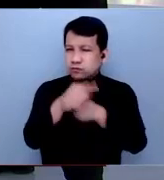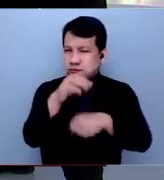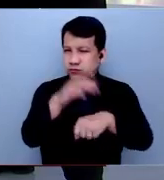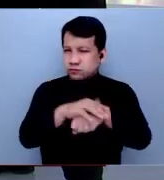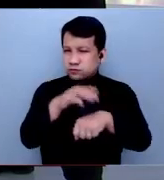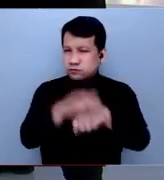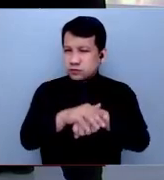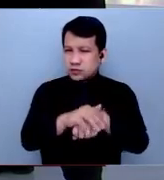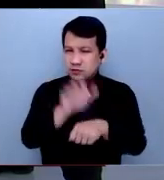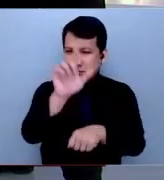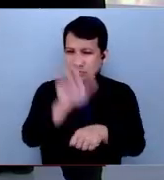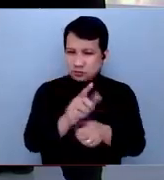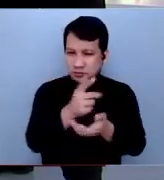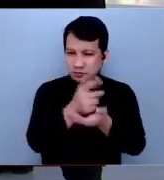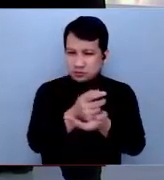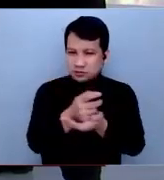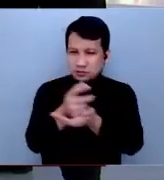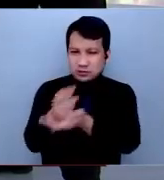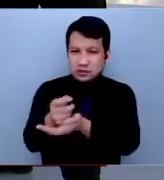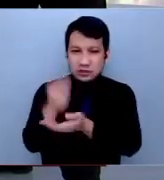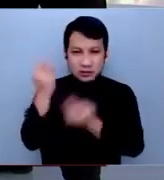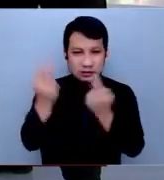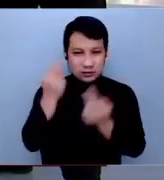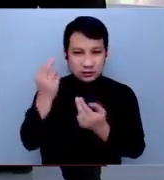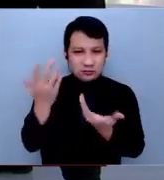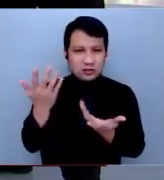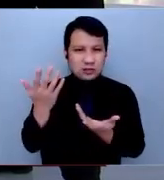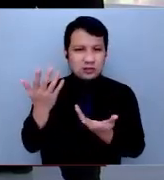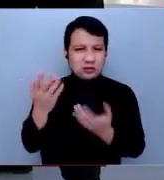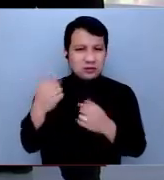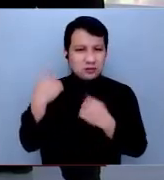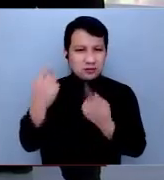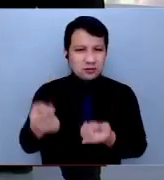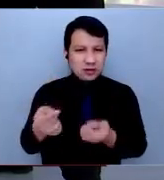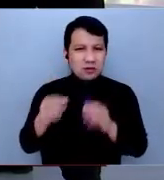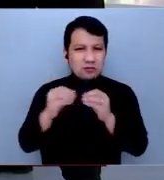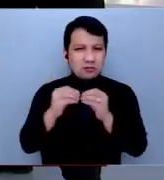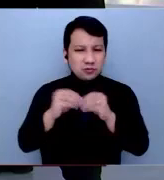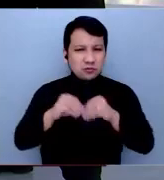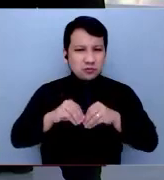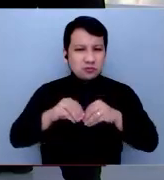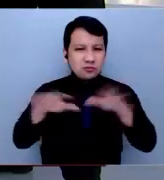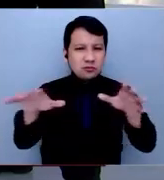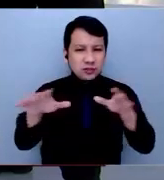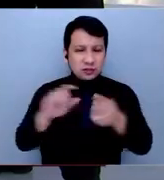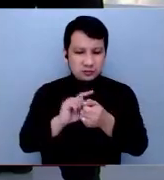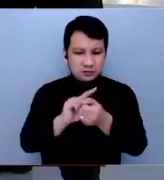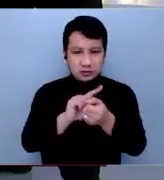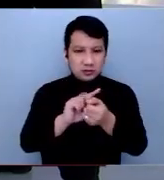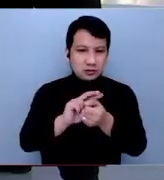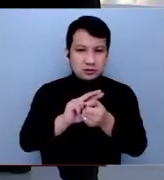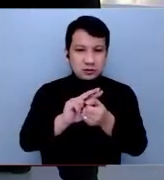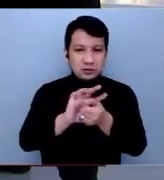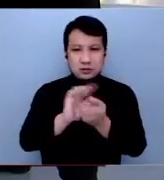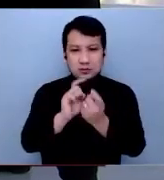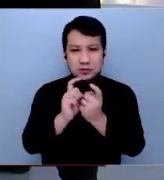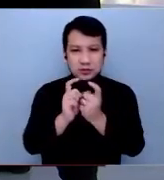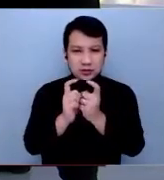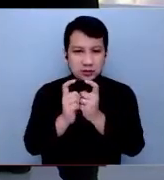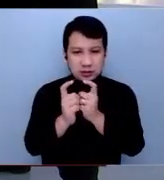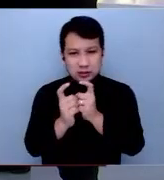vaccination rate sa African continent ay maaring magdulot ng mas malalang mutation ng COVID-19. Bakit